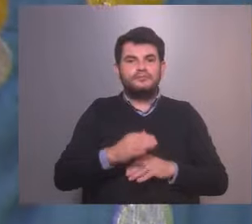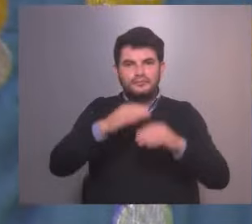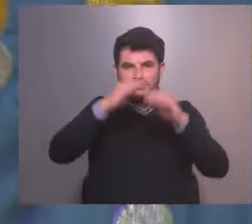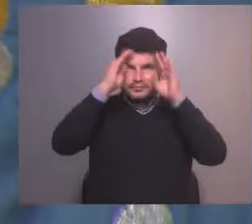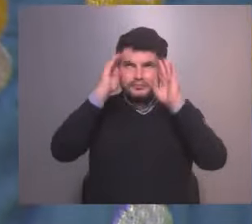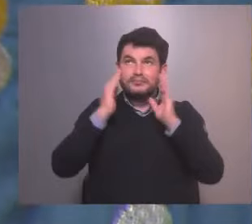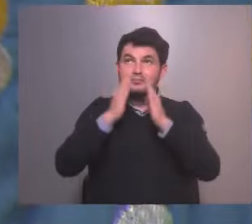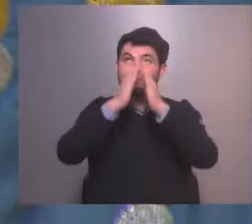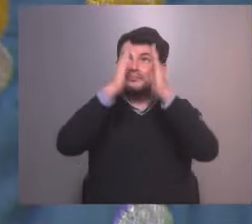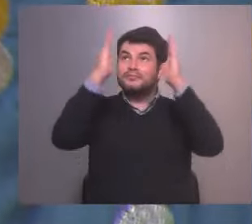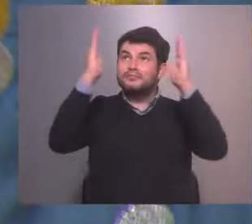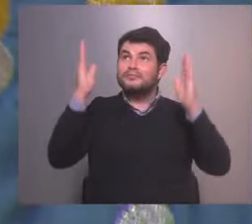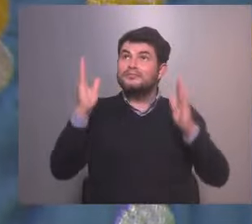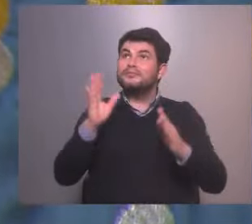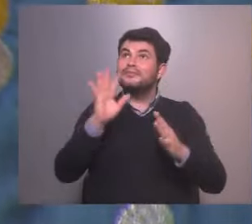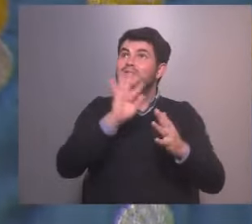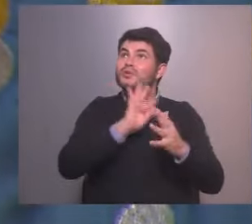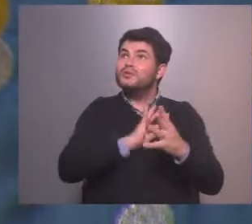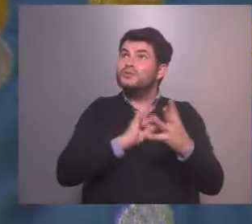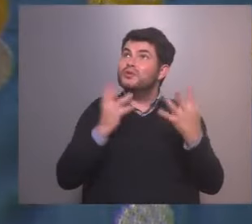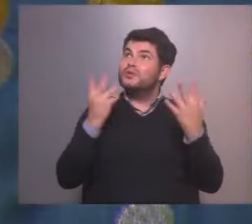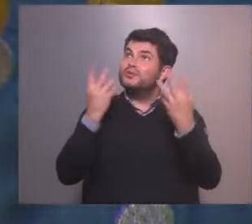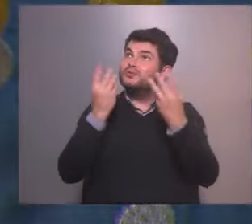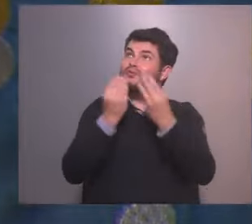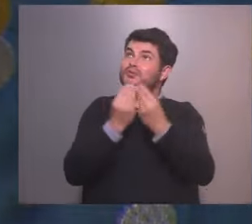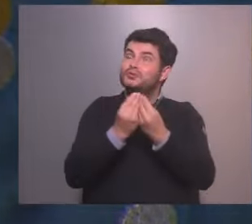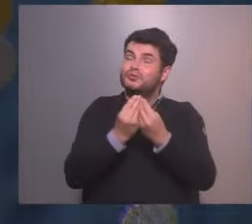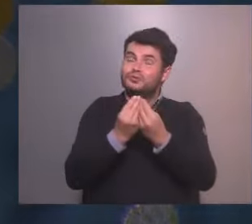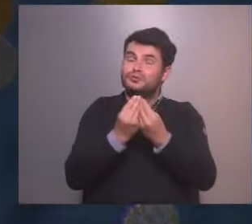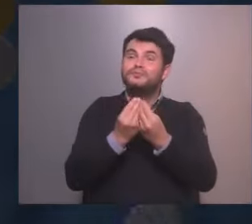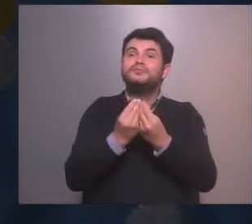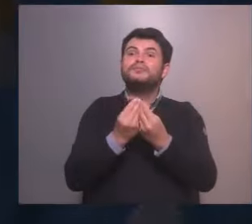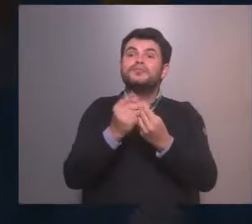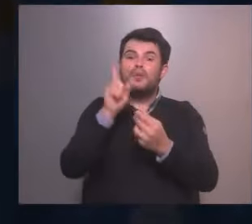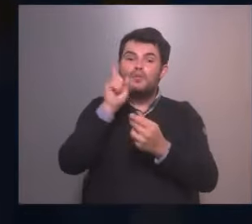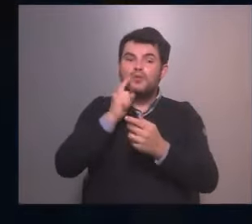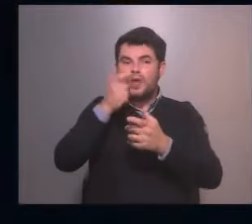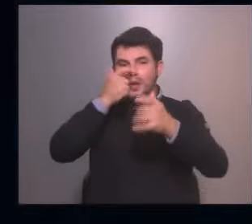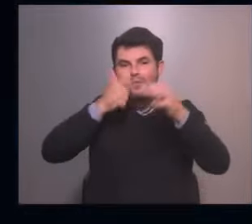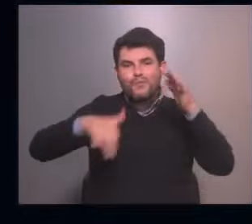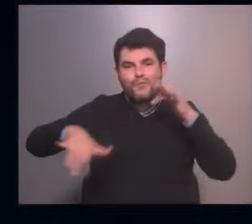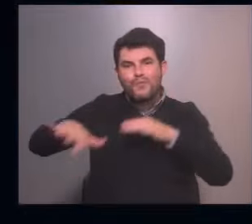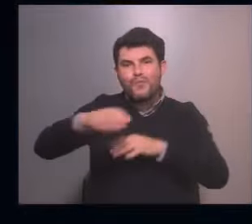il frutto del tuo seno, Gesù.